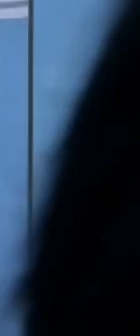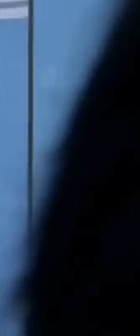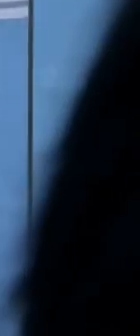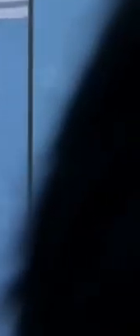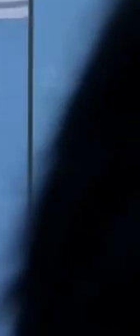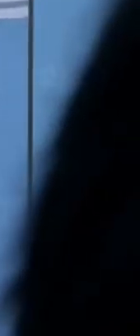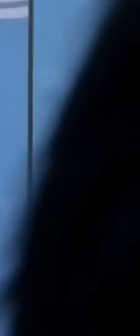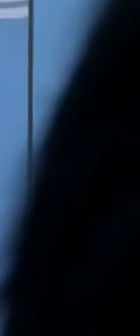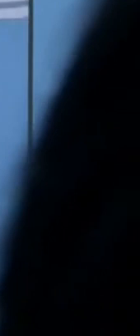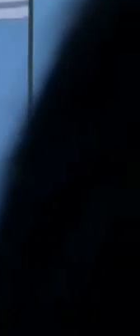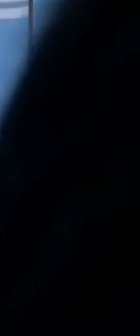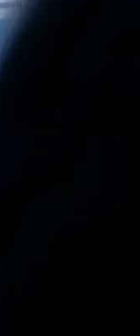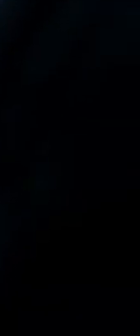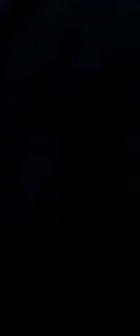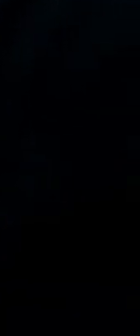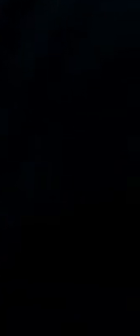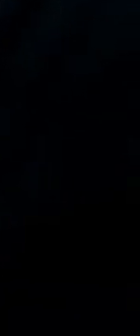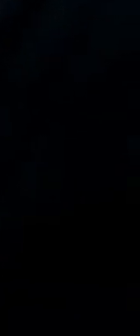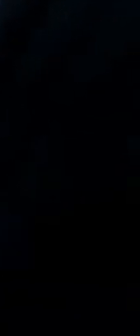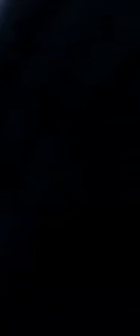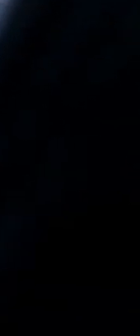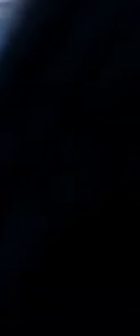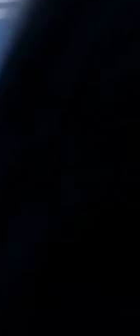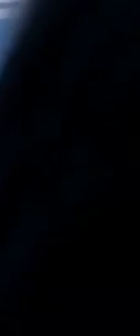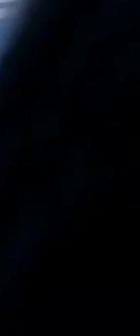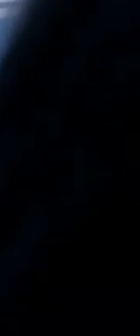야권 또한 각오를 새롭게 다져야 합니다.